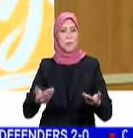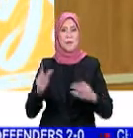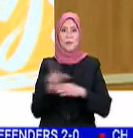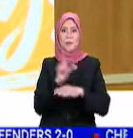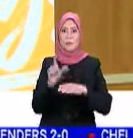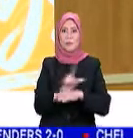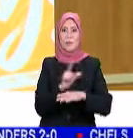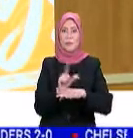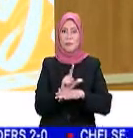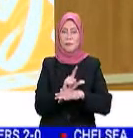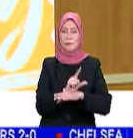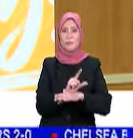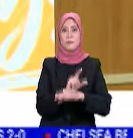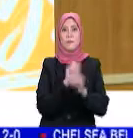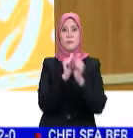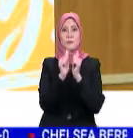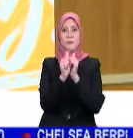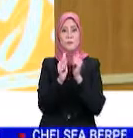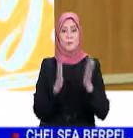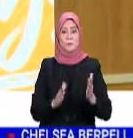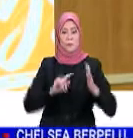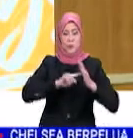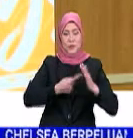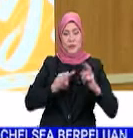latihan atlet para daripada sekarang.